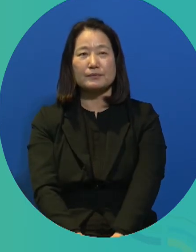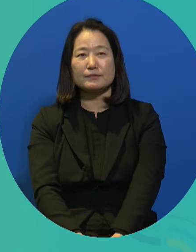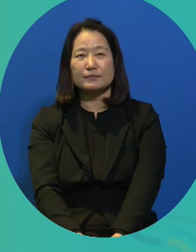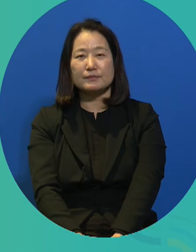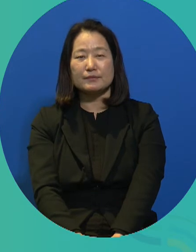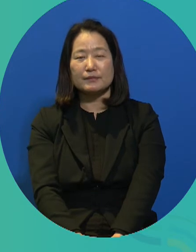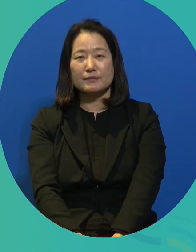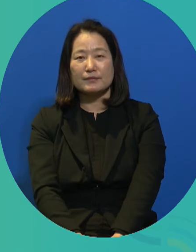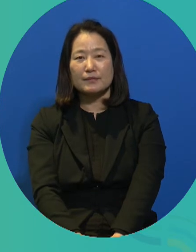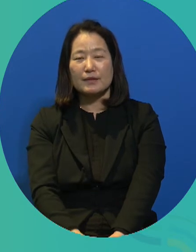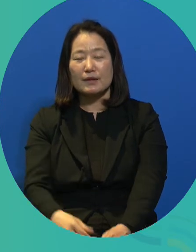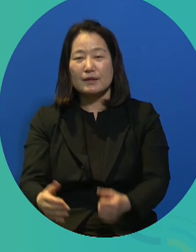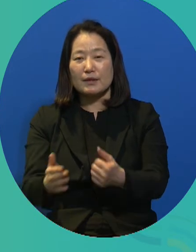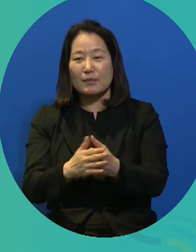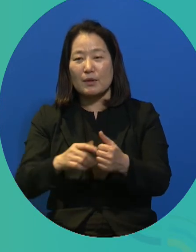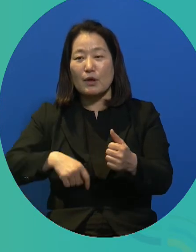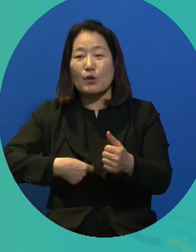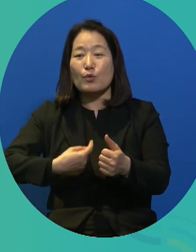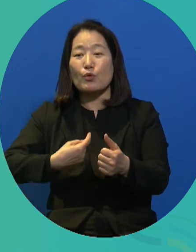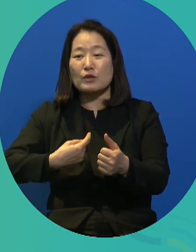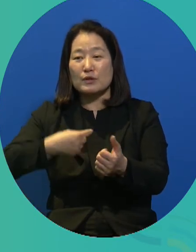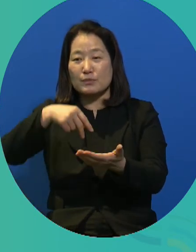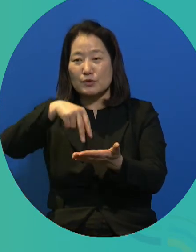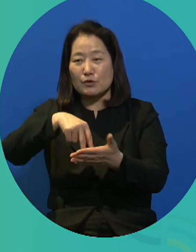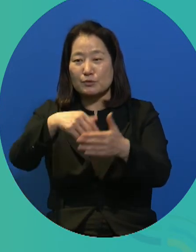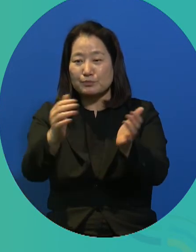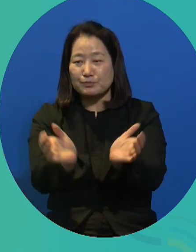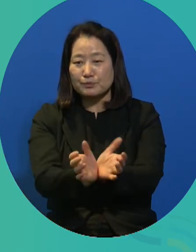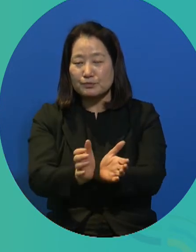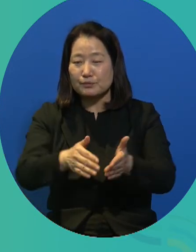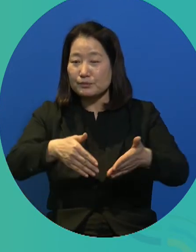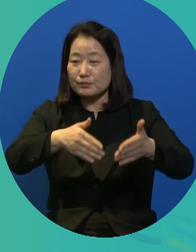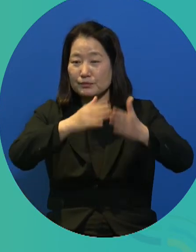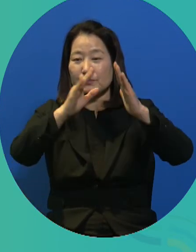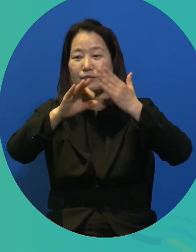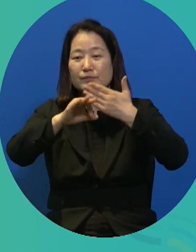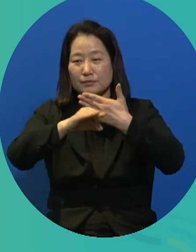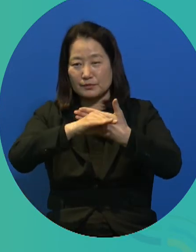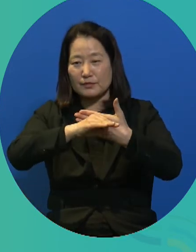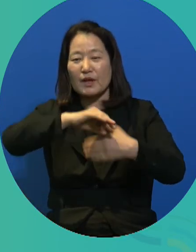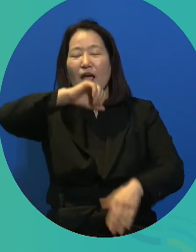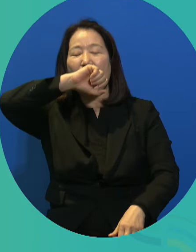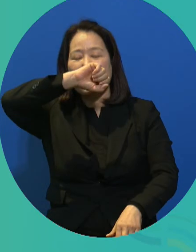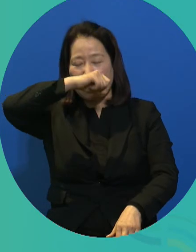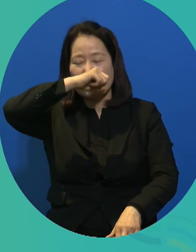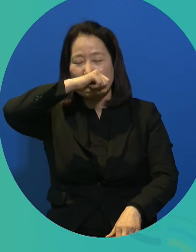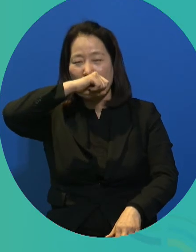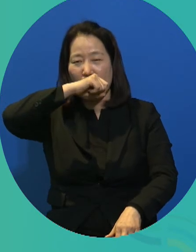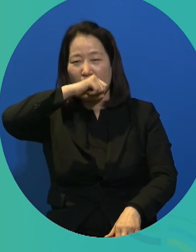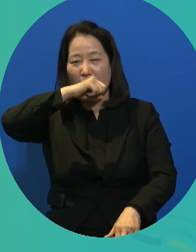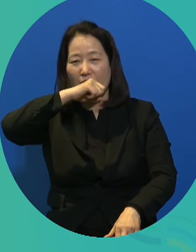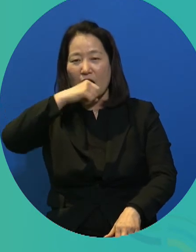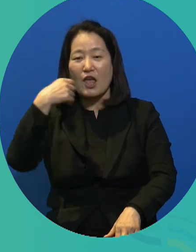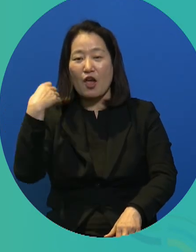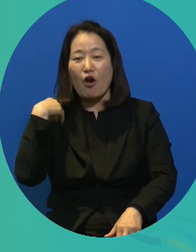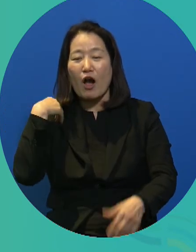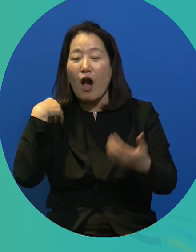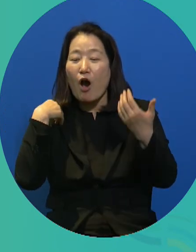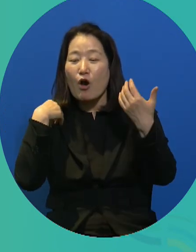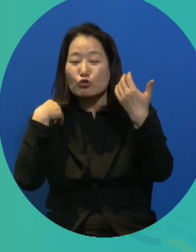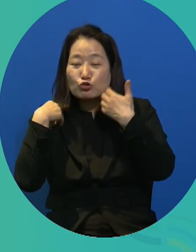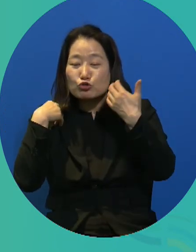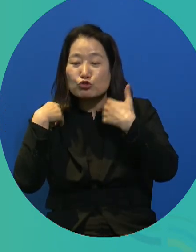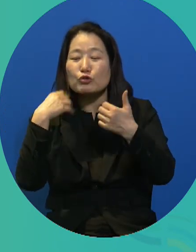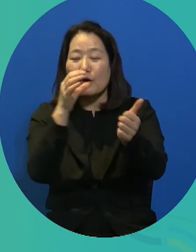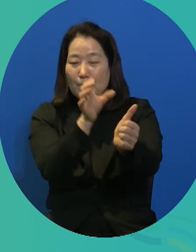그래서 독립적 별도 기구를 만들겠다고 하면 예산과 기구를 어디에 어떻게 둘 것인지부터 이런 여러